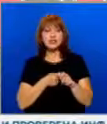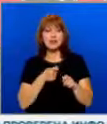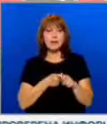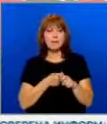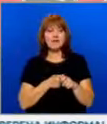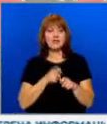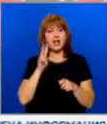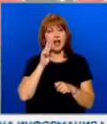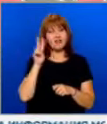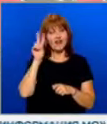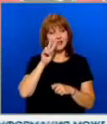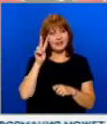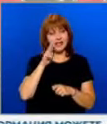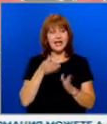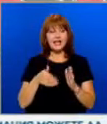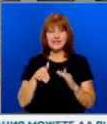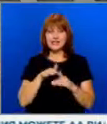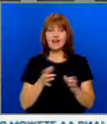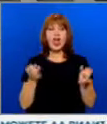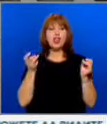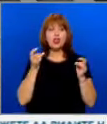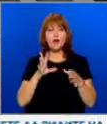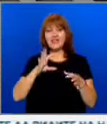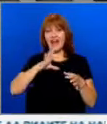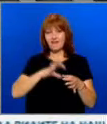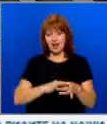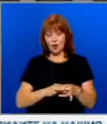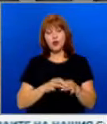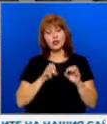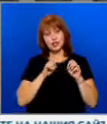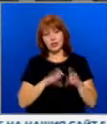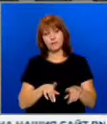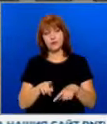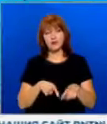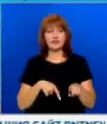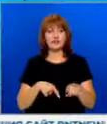рамките на 2 дни, след което новите вагони ще бъдат отново пуснати в движение.